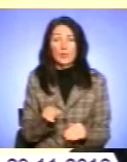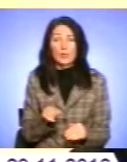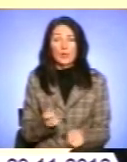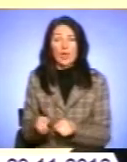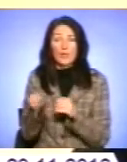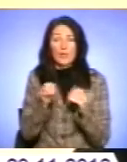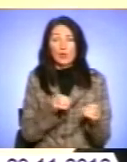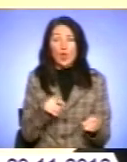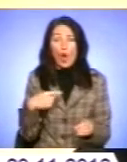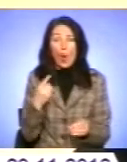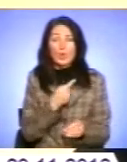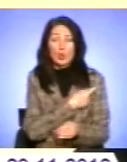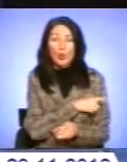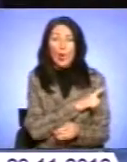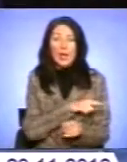Везуть в обласну лікарню.